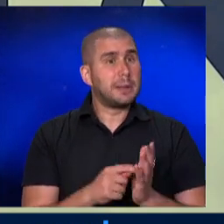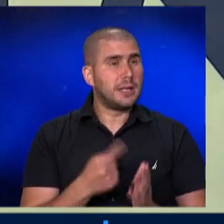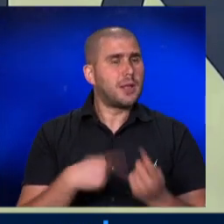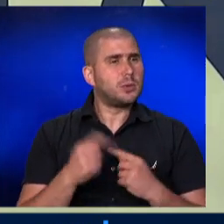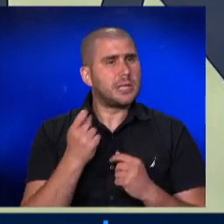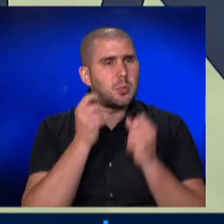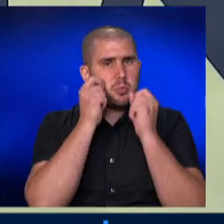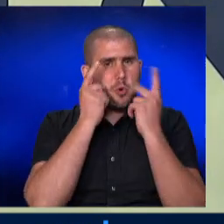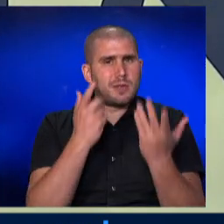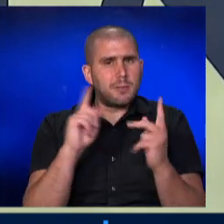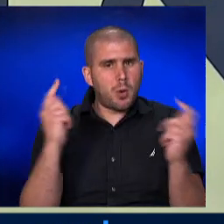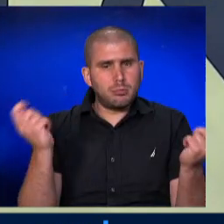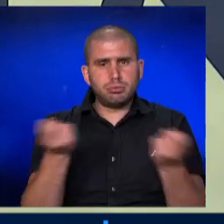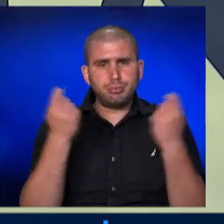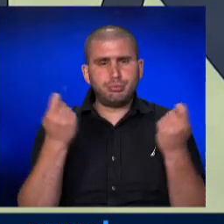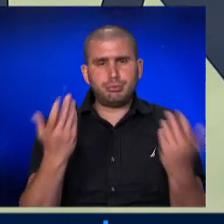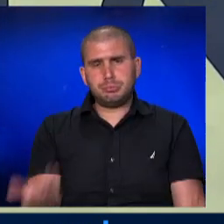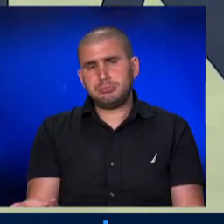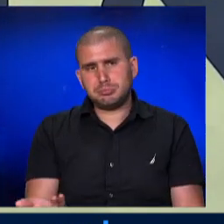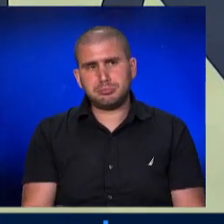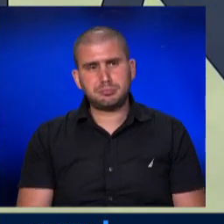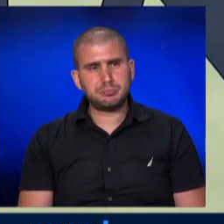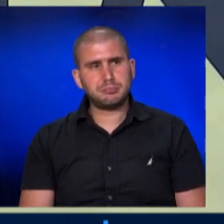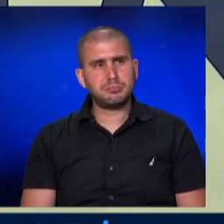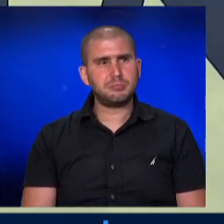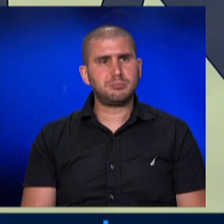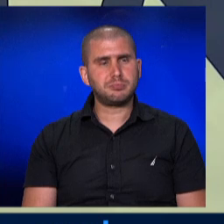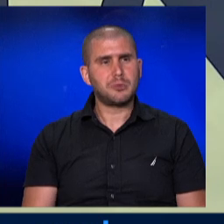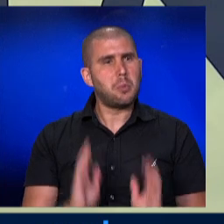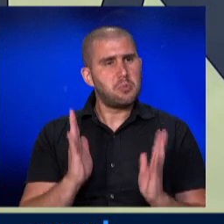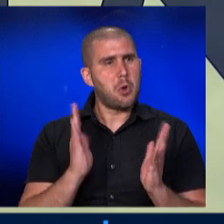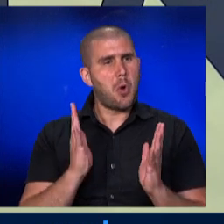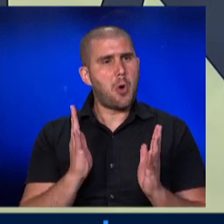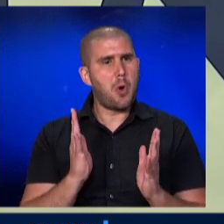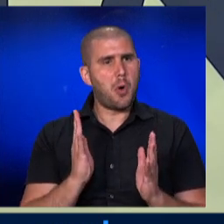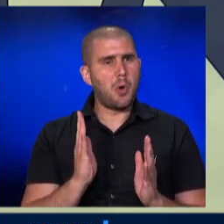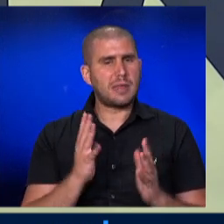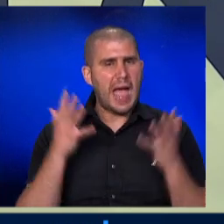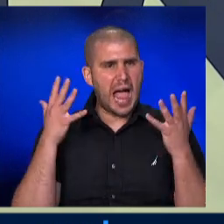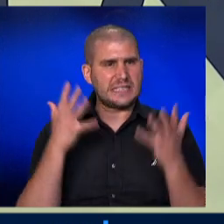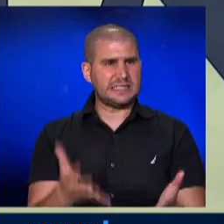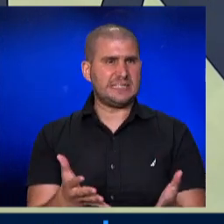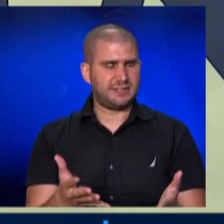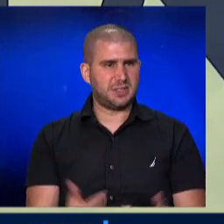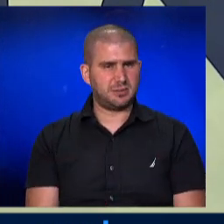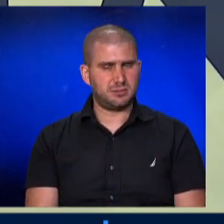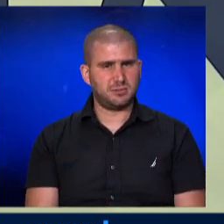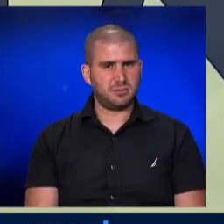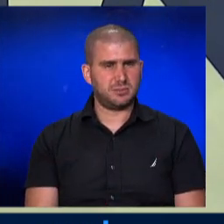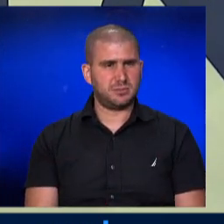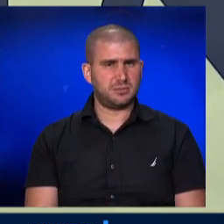קצת מופתעים מכל הקמפיין מאוד מאוד, הייתי אומר,